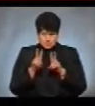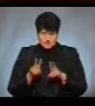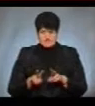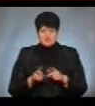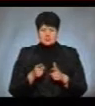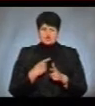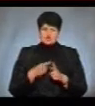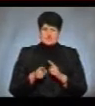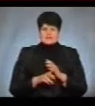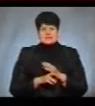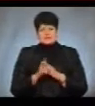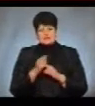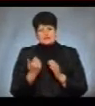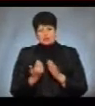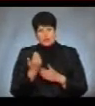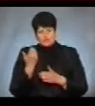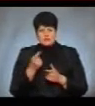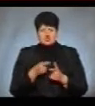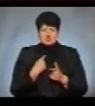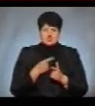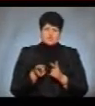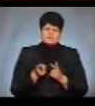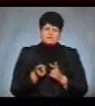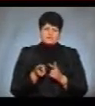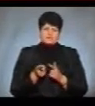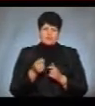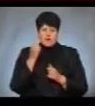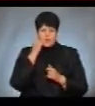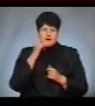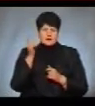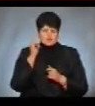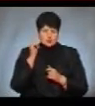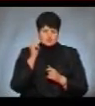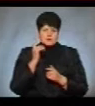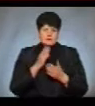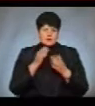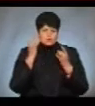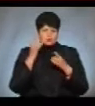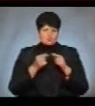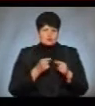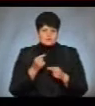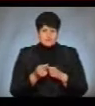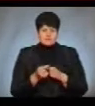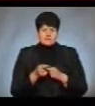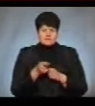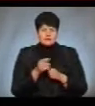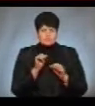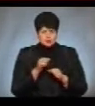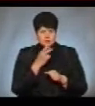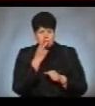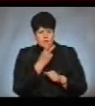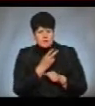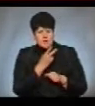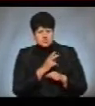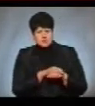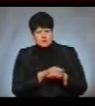чи церкви нові, так, чи архітектуру, яка носить культурну спадщину, і ви можете побачити, так,